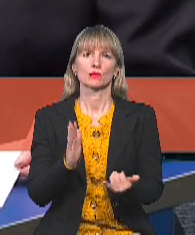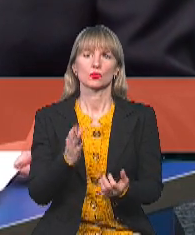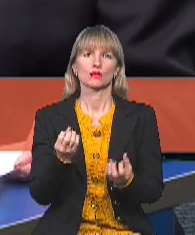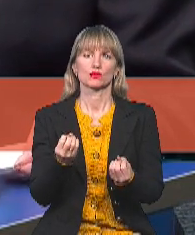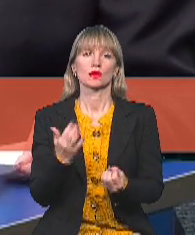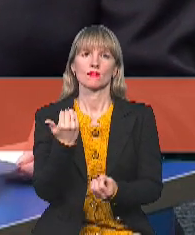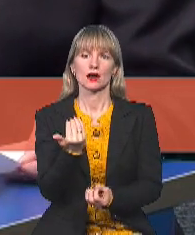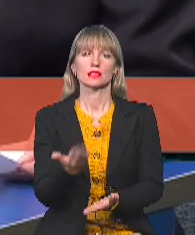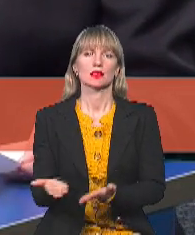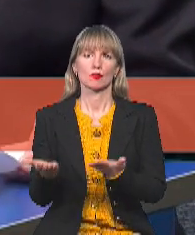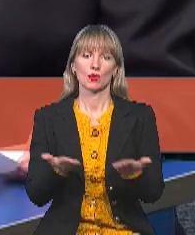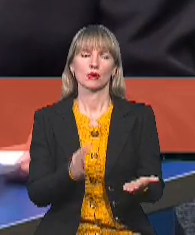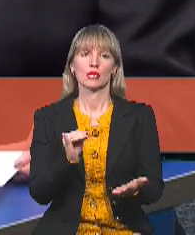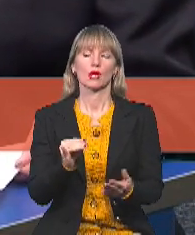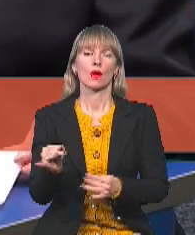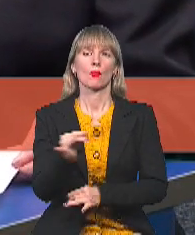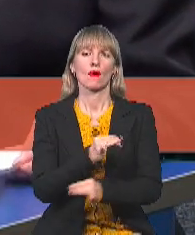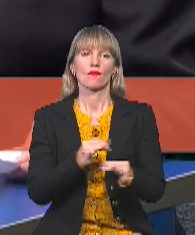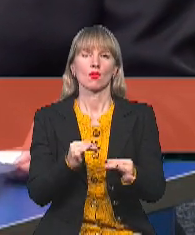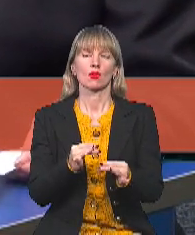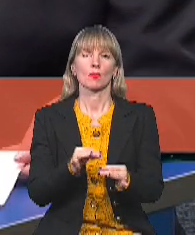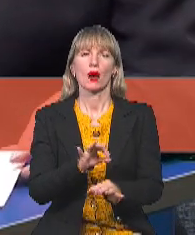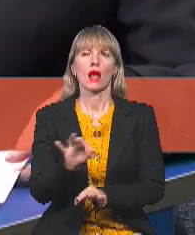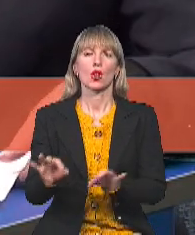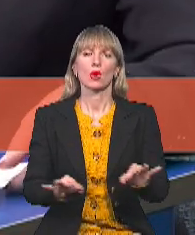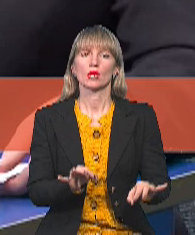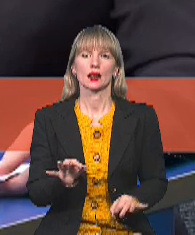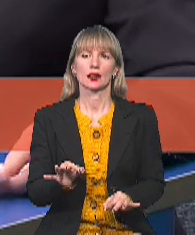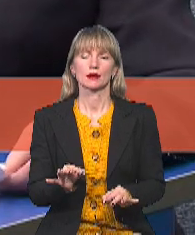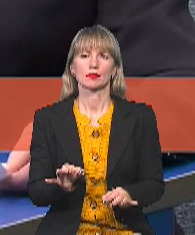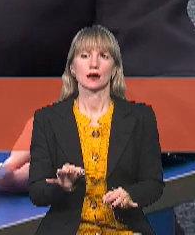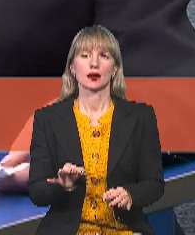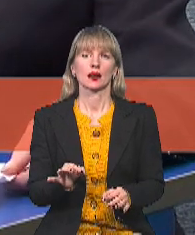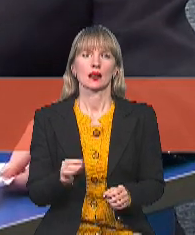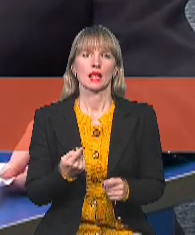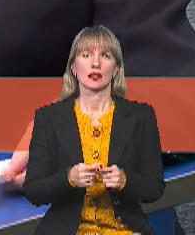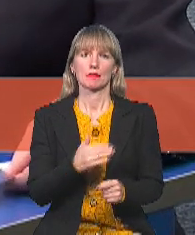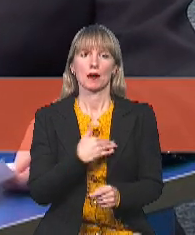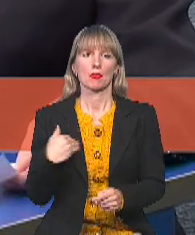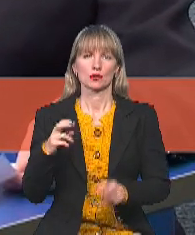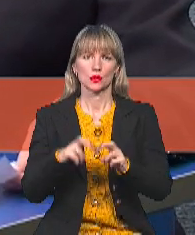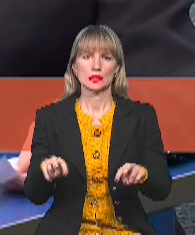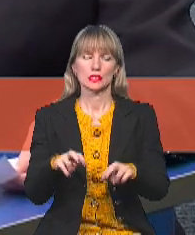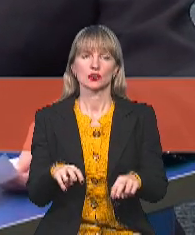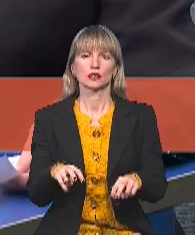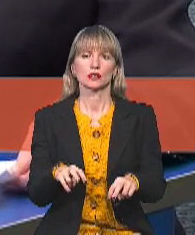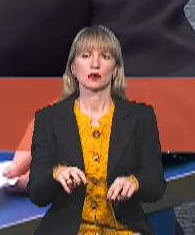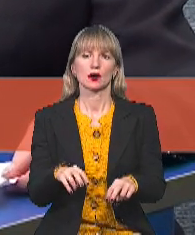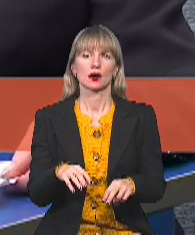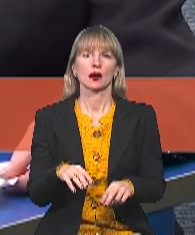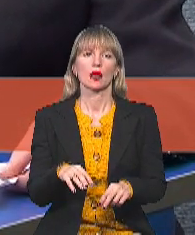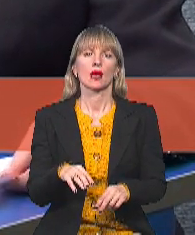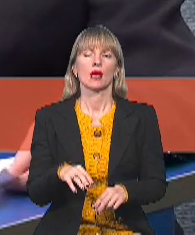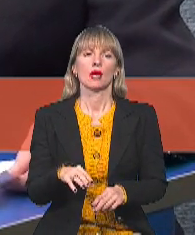раз запросимо і обговоримо алгоритм дії. От мамологічне дослідження також входить у цей пакет. Мамографічне.